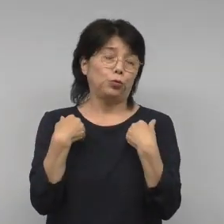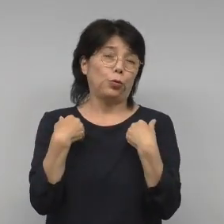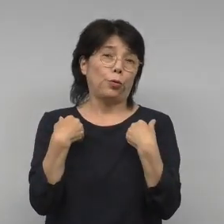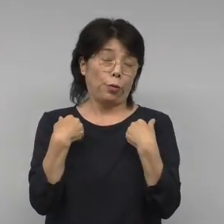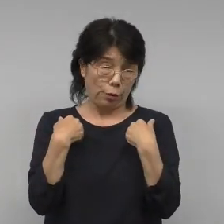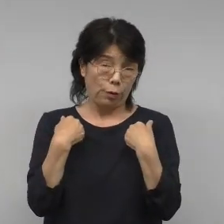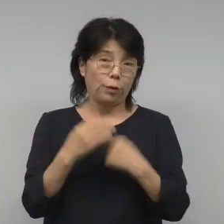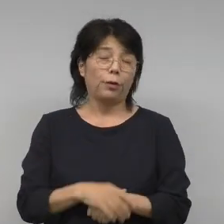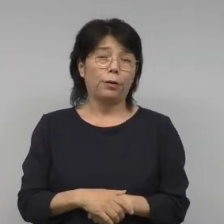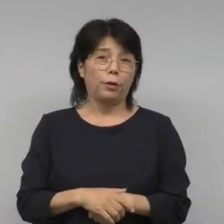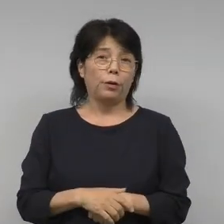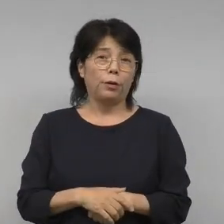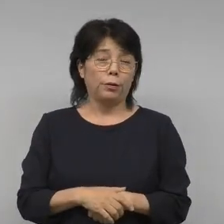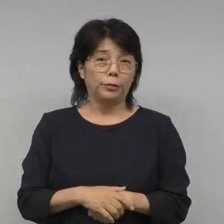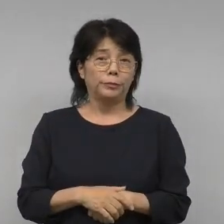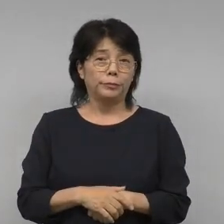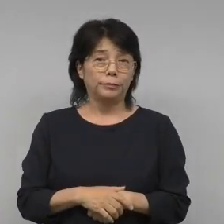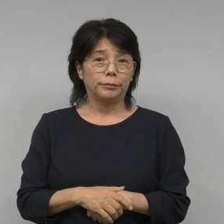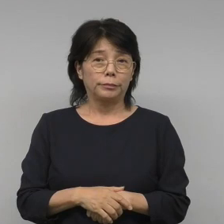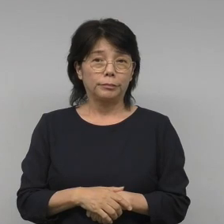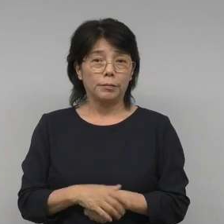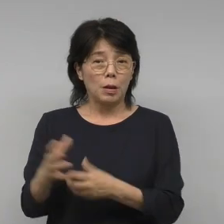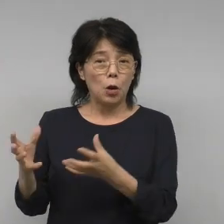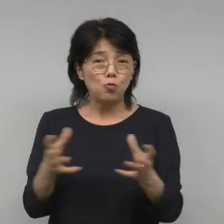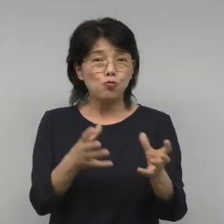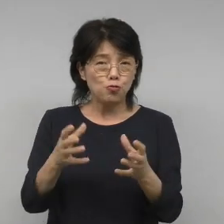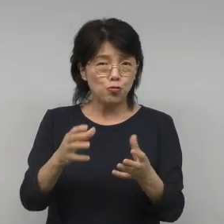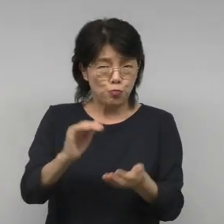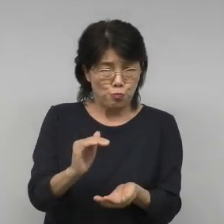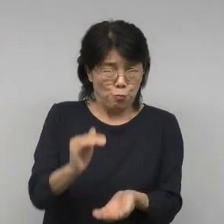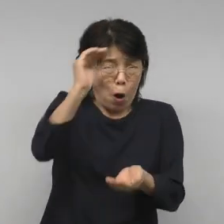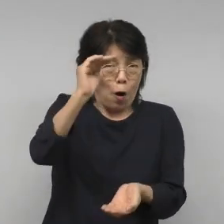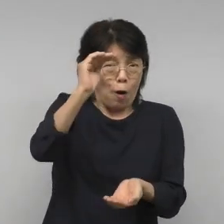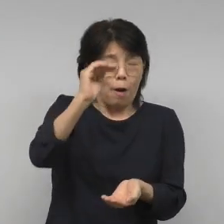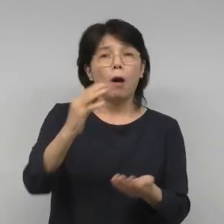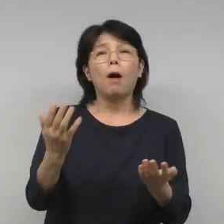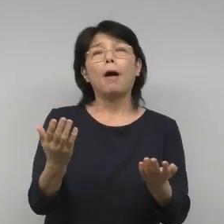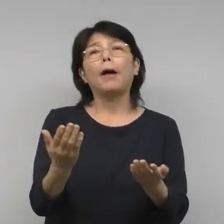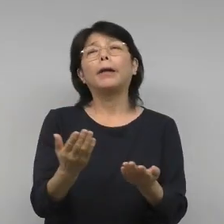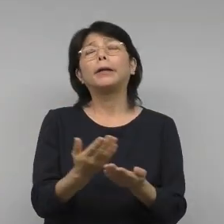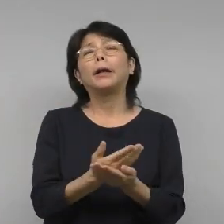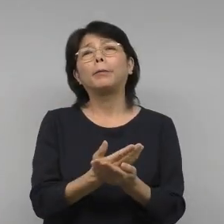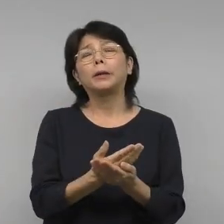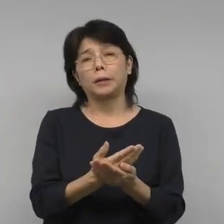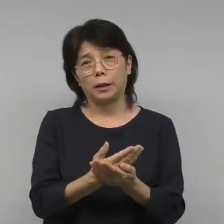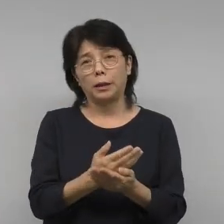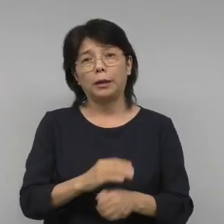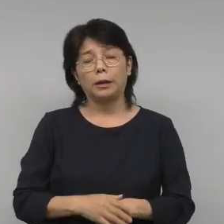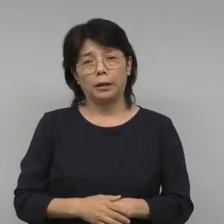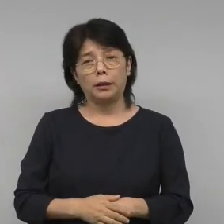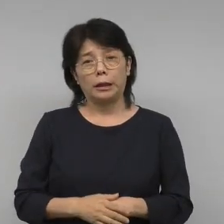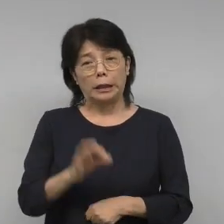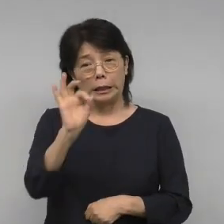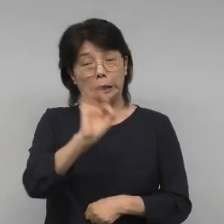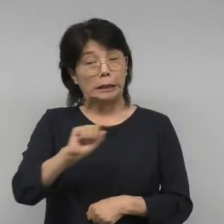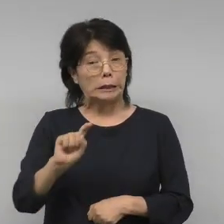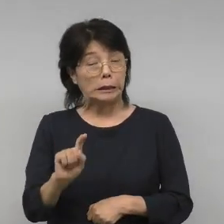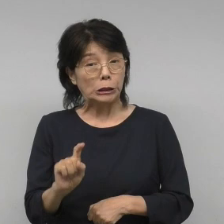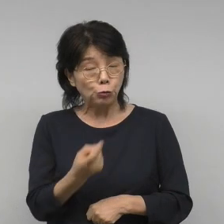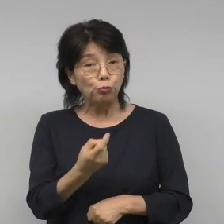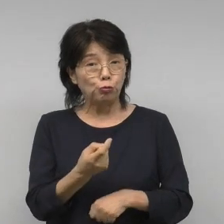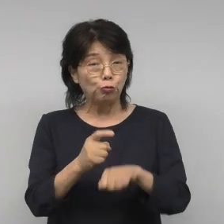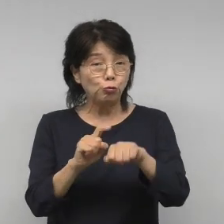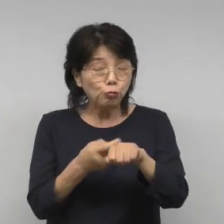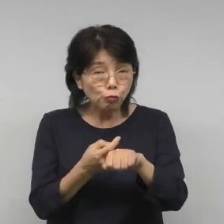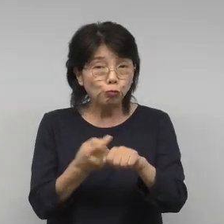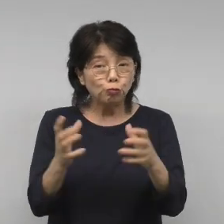。そのことによって、流通量が一気に増加をしましたので、まあ、品質の維持にも苦